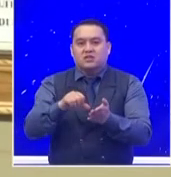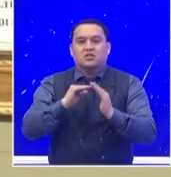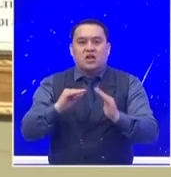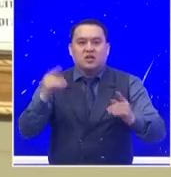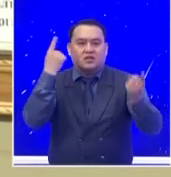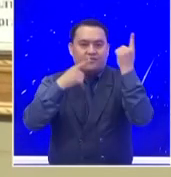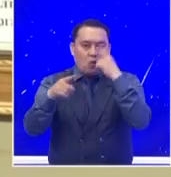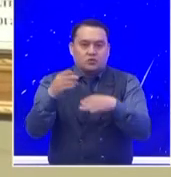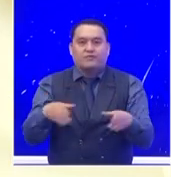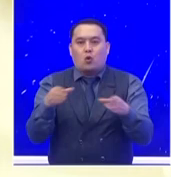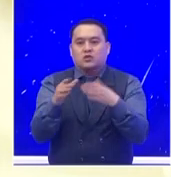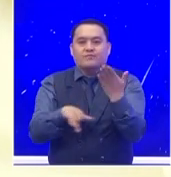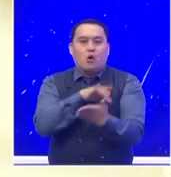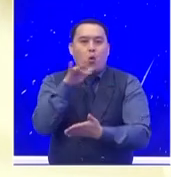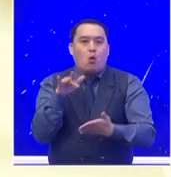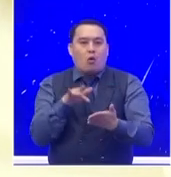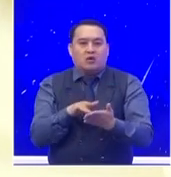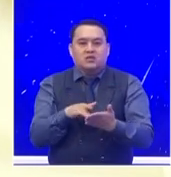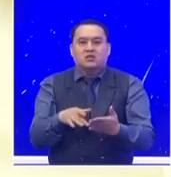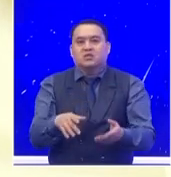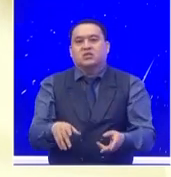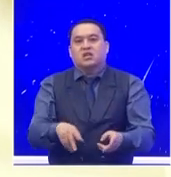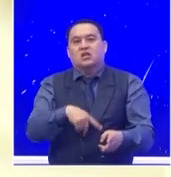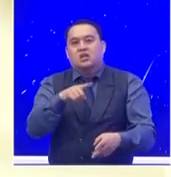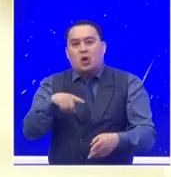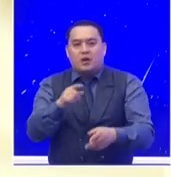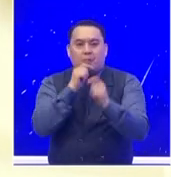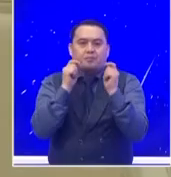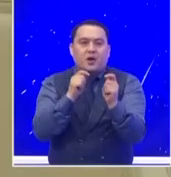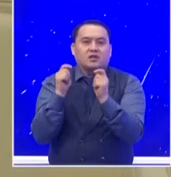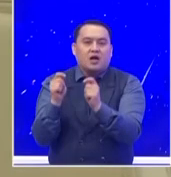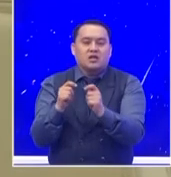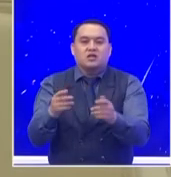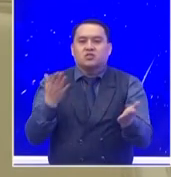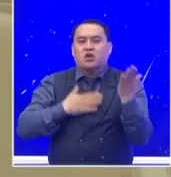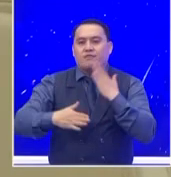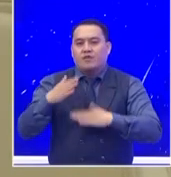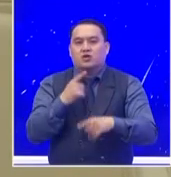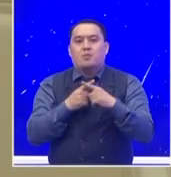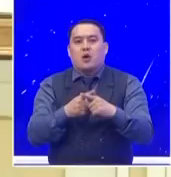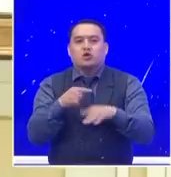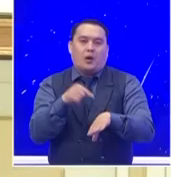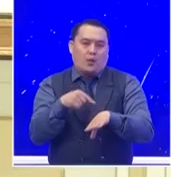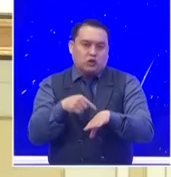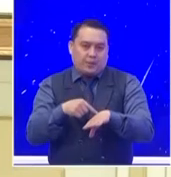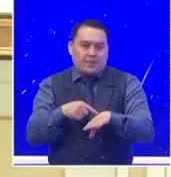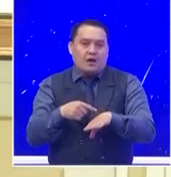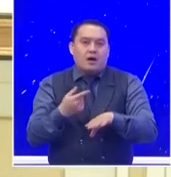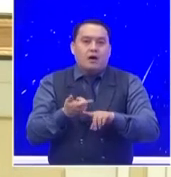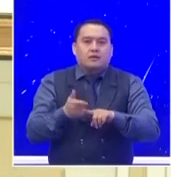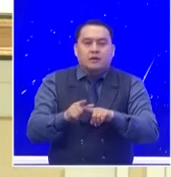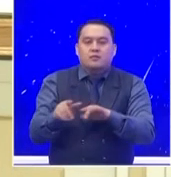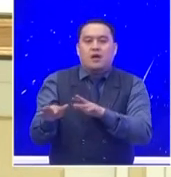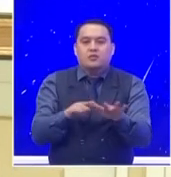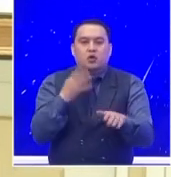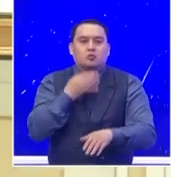детских творческих коллективов города. Яркие зажигательные номера подарили собравшимся большой заряд положительных эмоций. Отметим, на данный